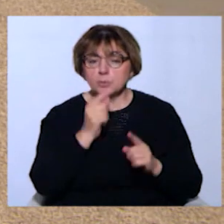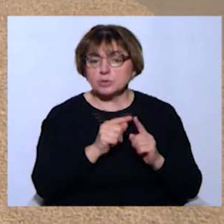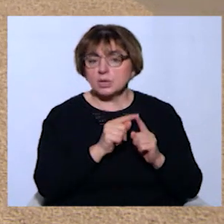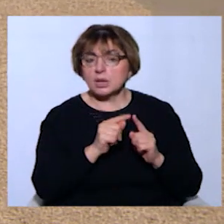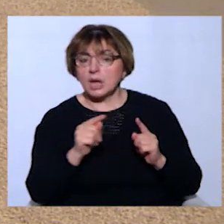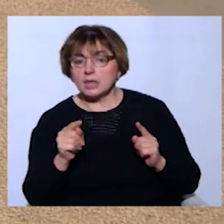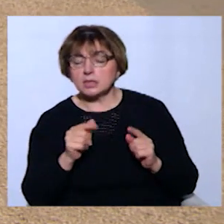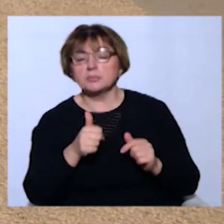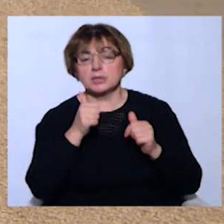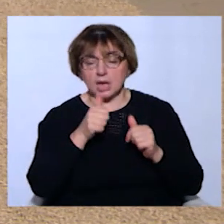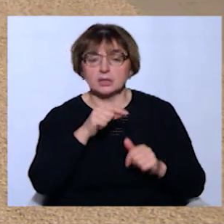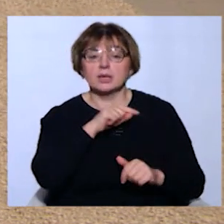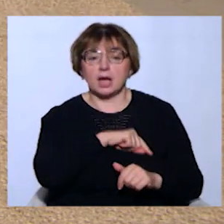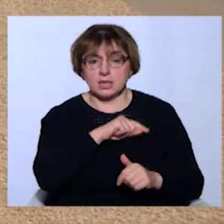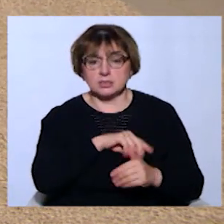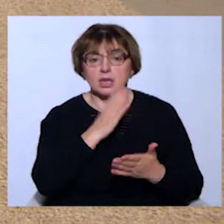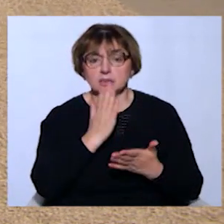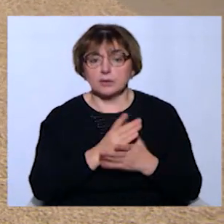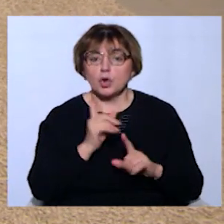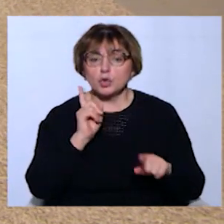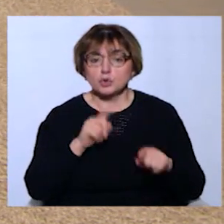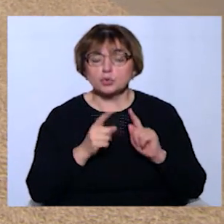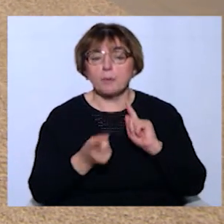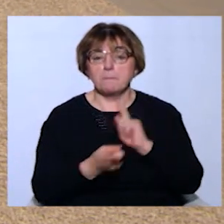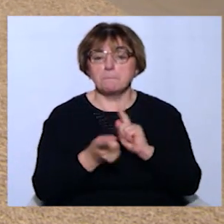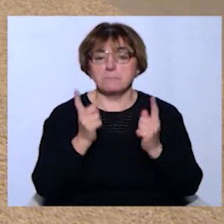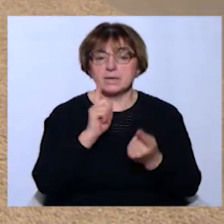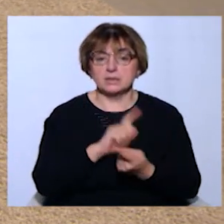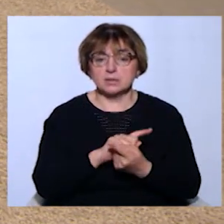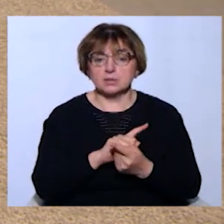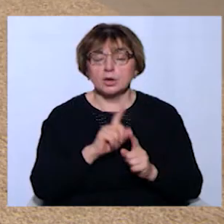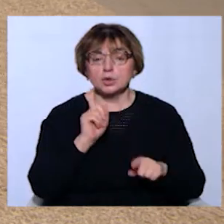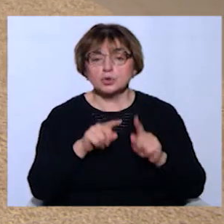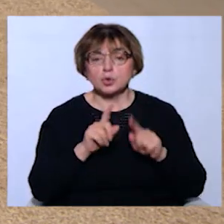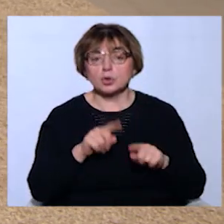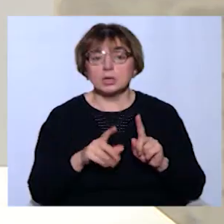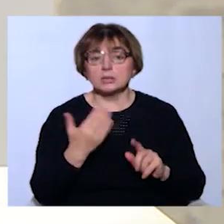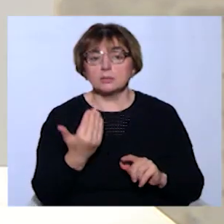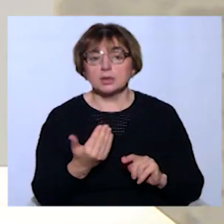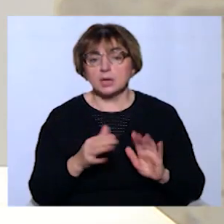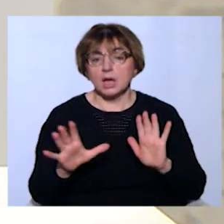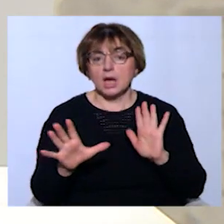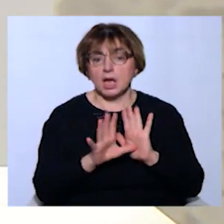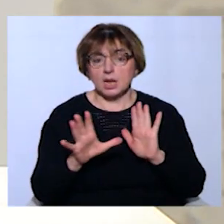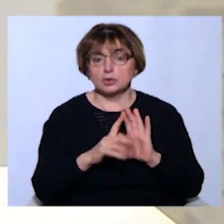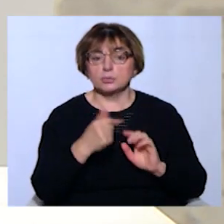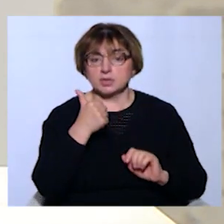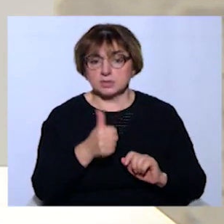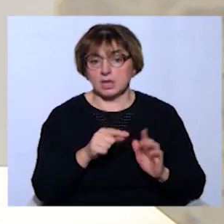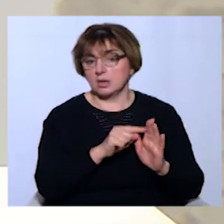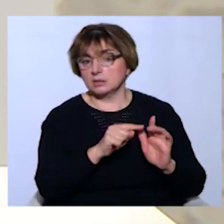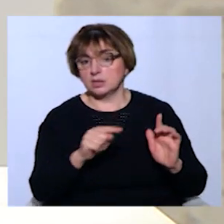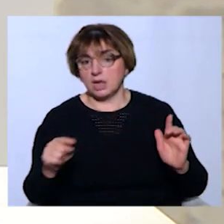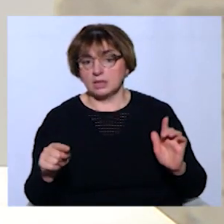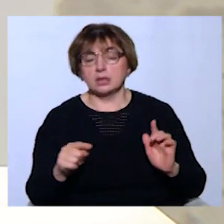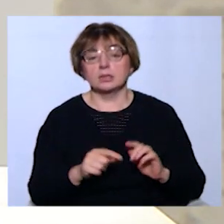გატარების კარგი უნარი, ზოგს პირიქით. ზოგიერთი მათგანი ელექტროობასაც კი ატარებს,